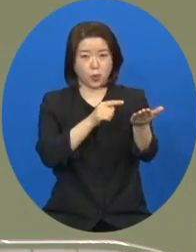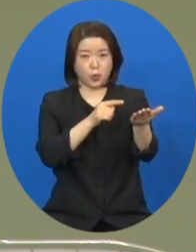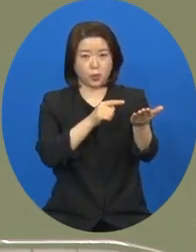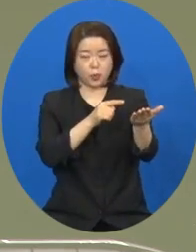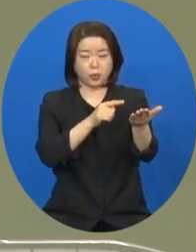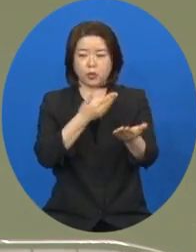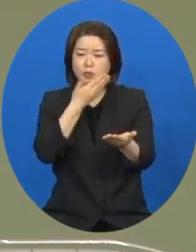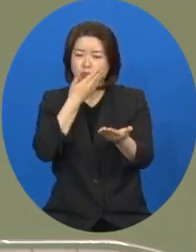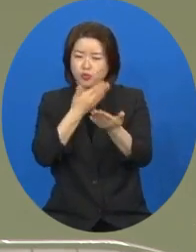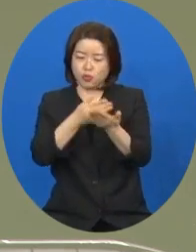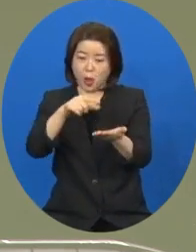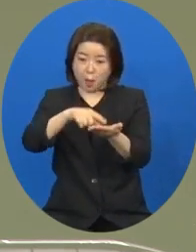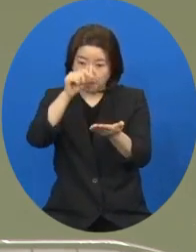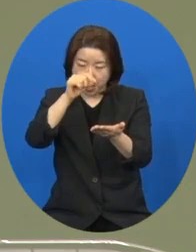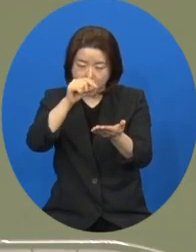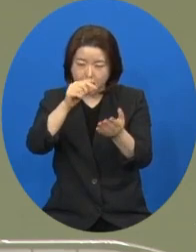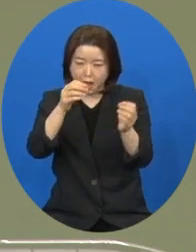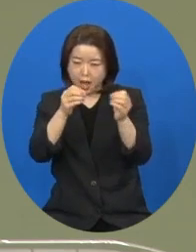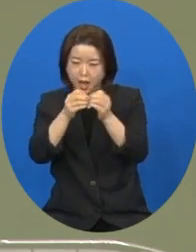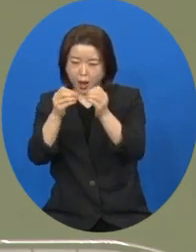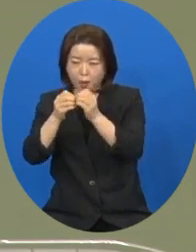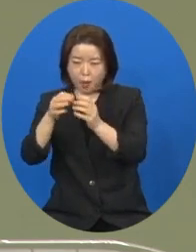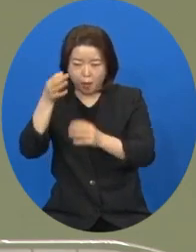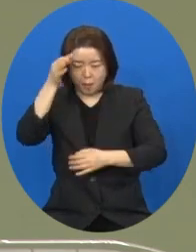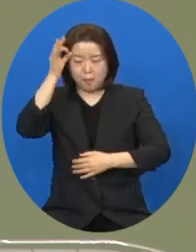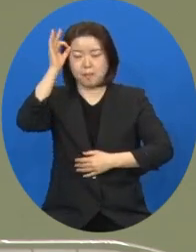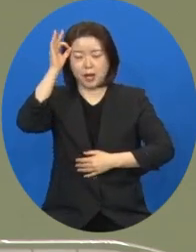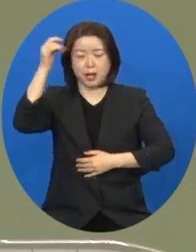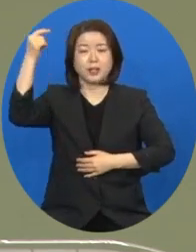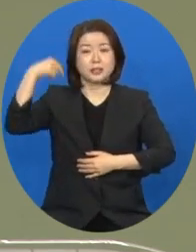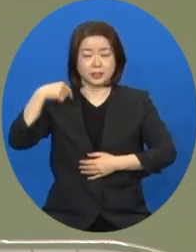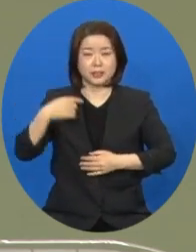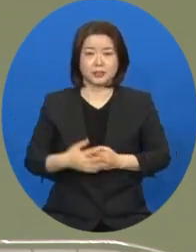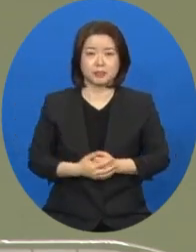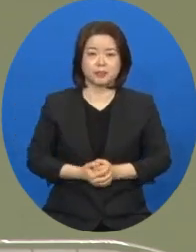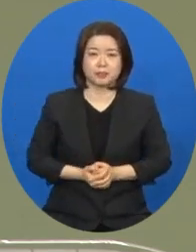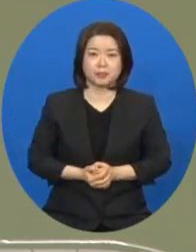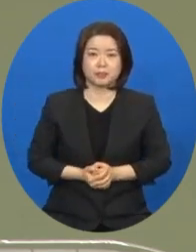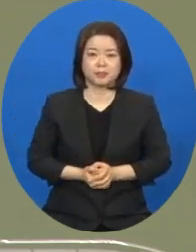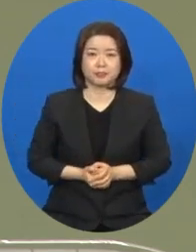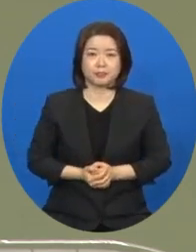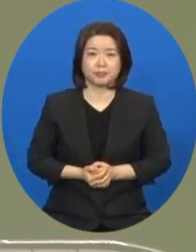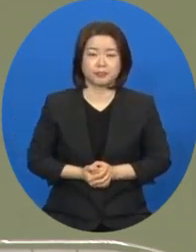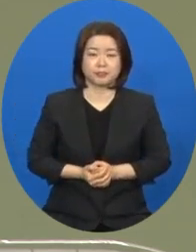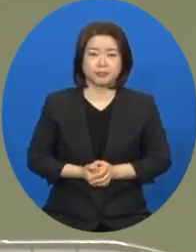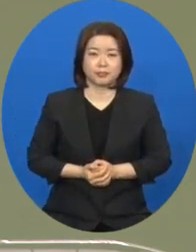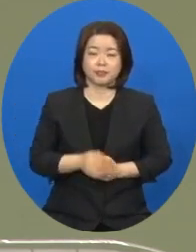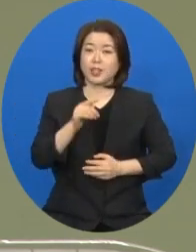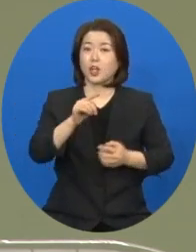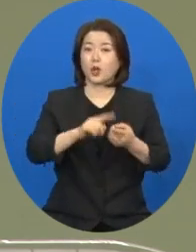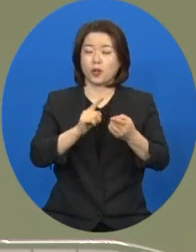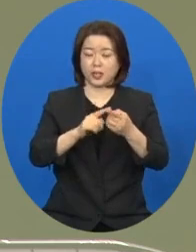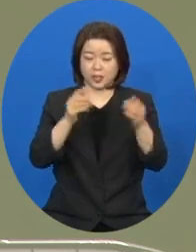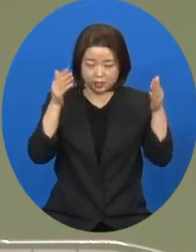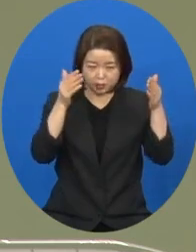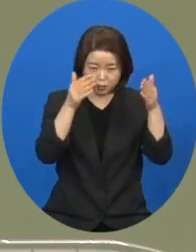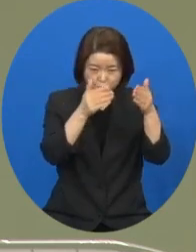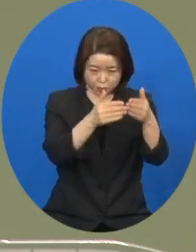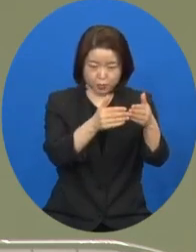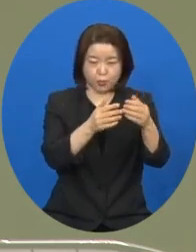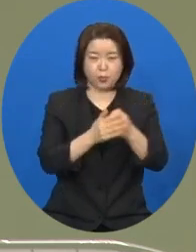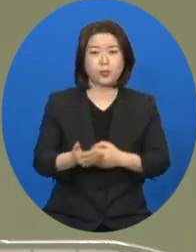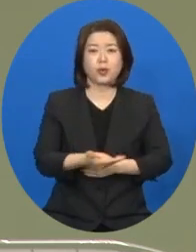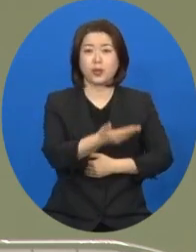깨닫게 하시려고 하십니다. 그런 느낌을 받았습니다. 그래서 오늘 그 점에 초점을 두고 여러분과